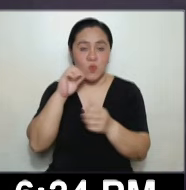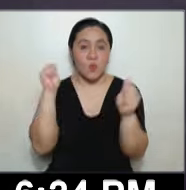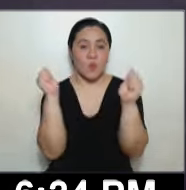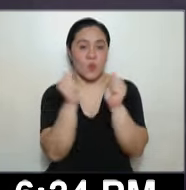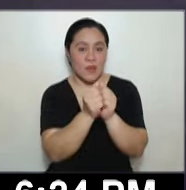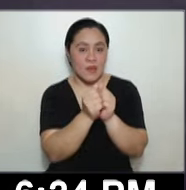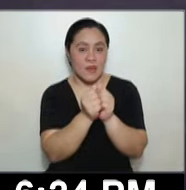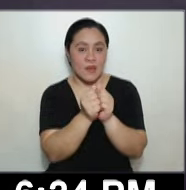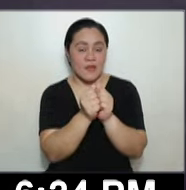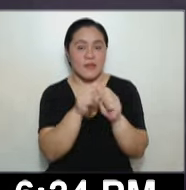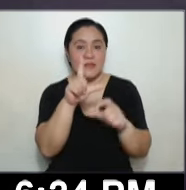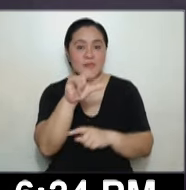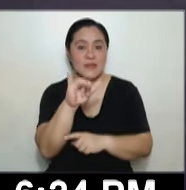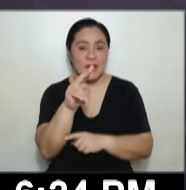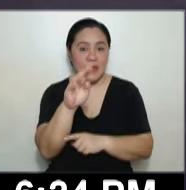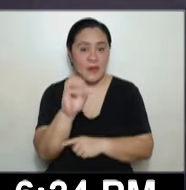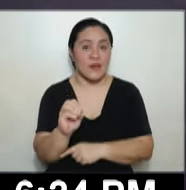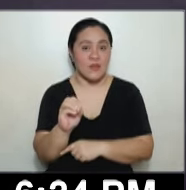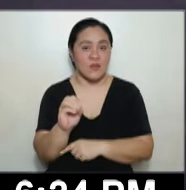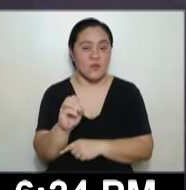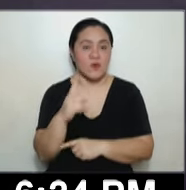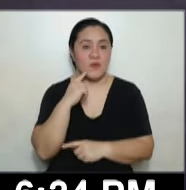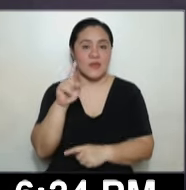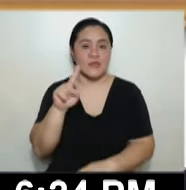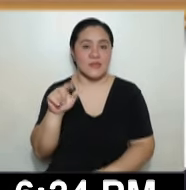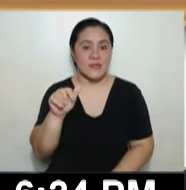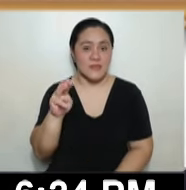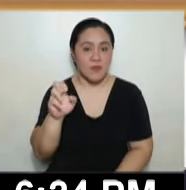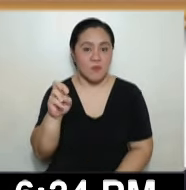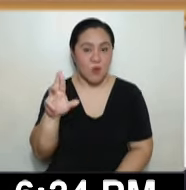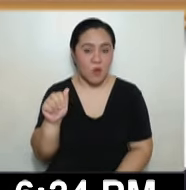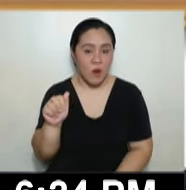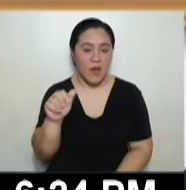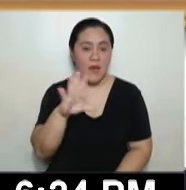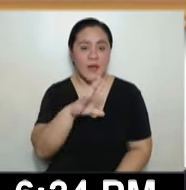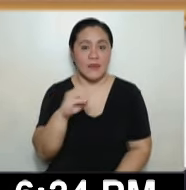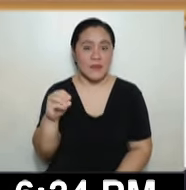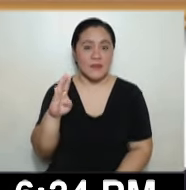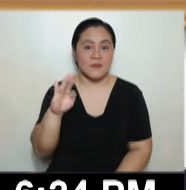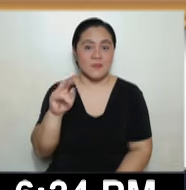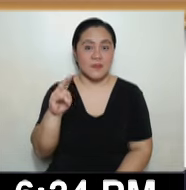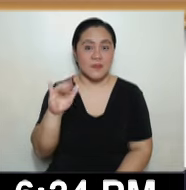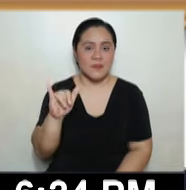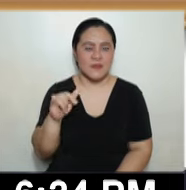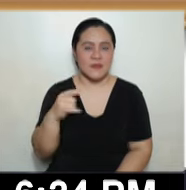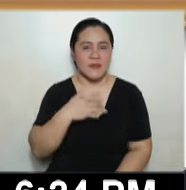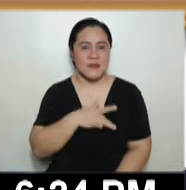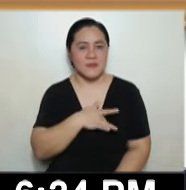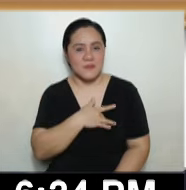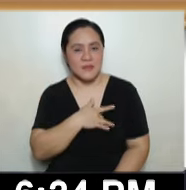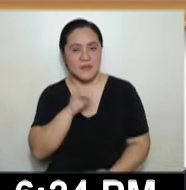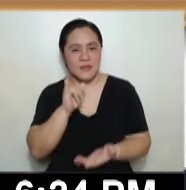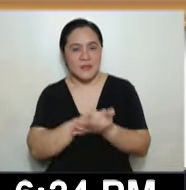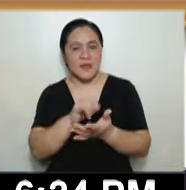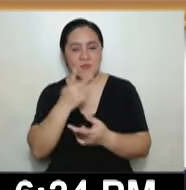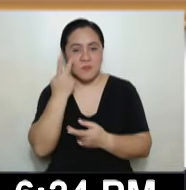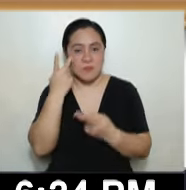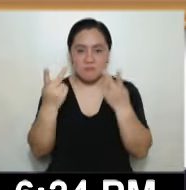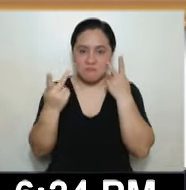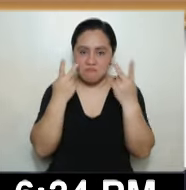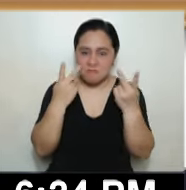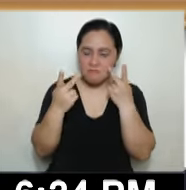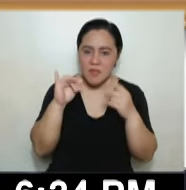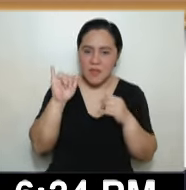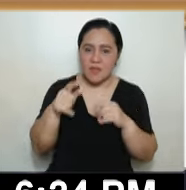Lino Cayetano, ng Zamora at ng mga Binay. So medyo maganda dahil alam naman natin na ang